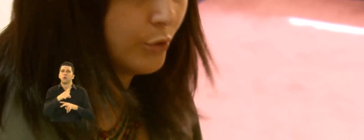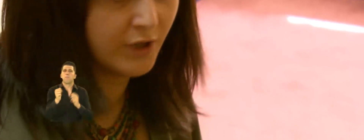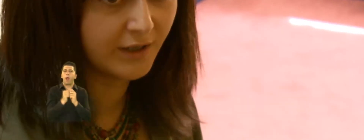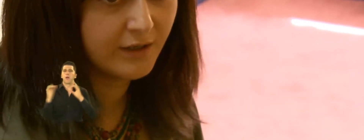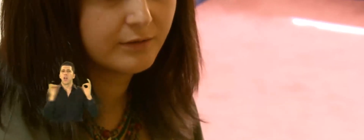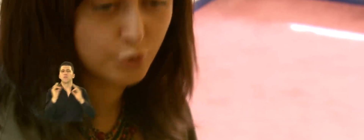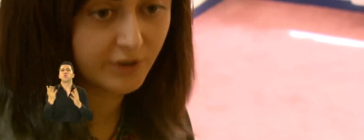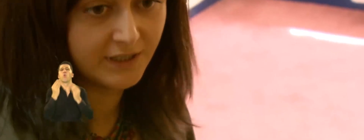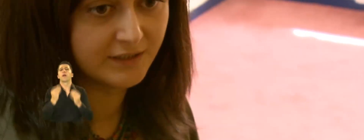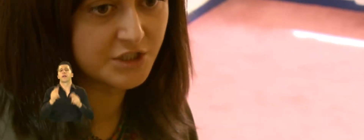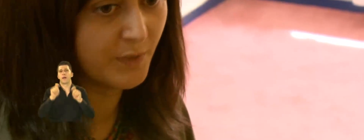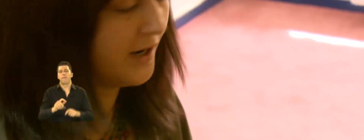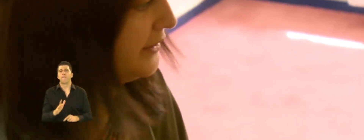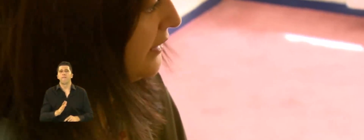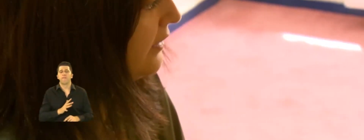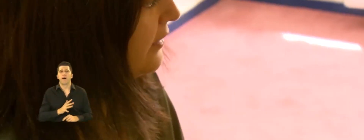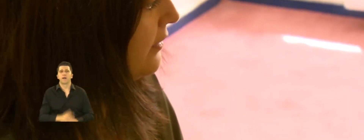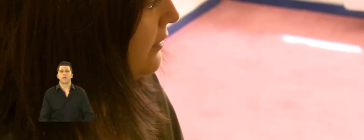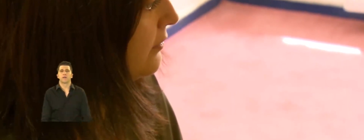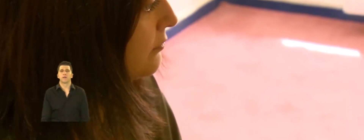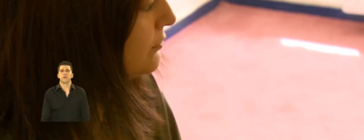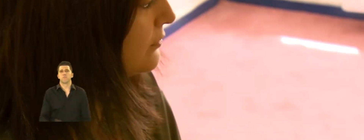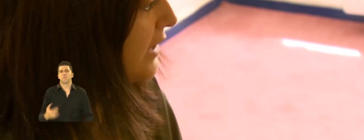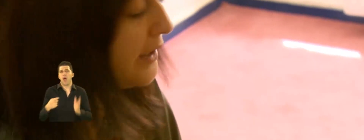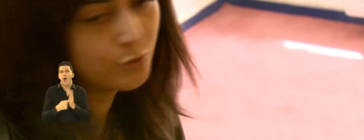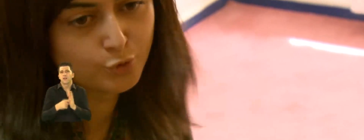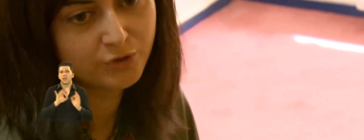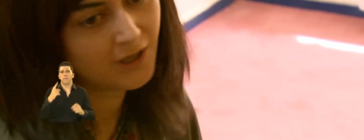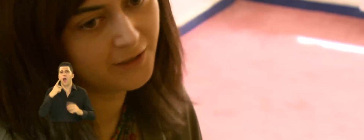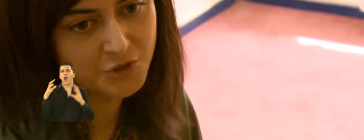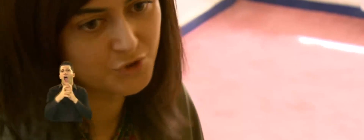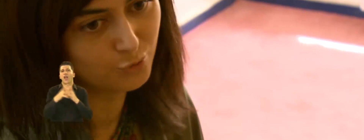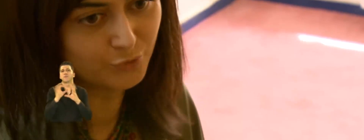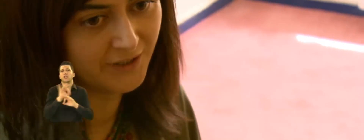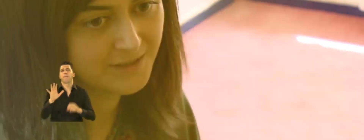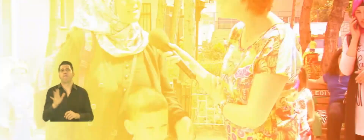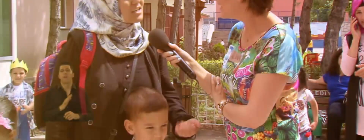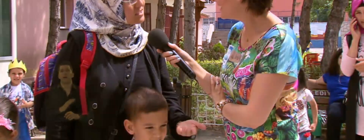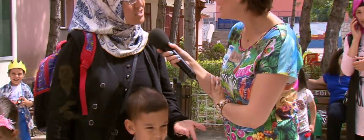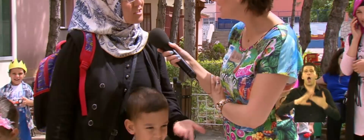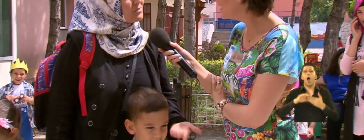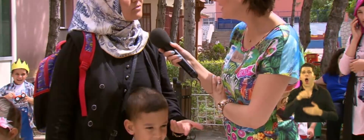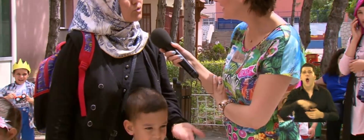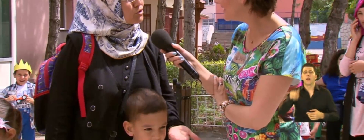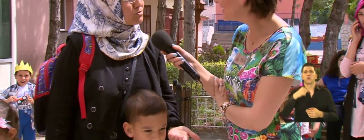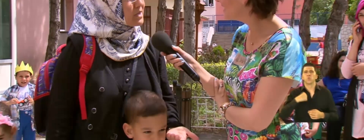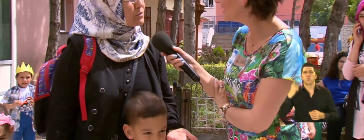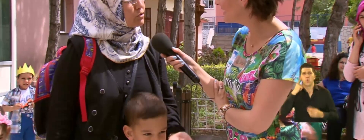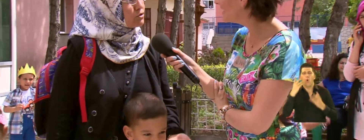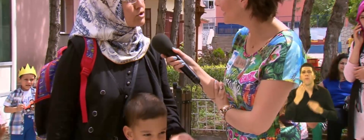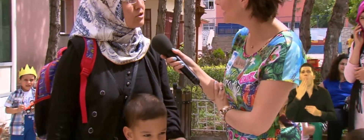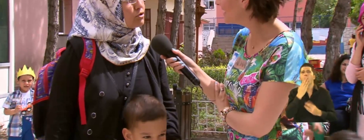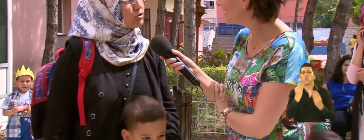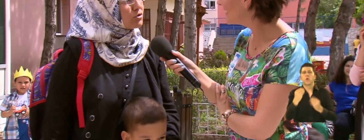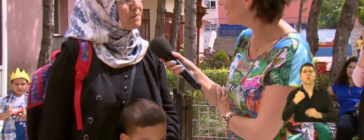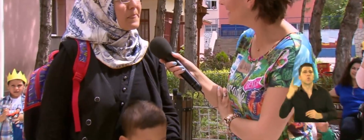Eren onlarla çok iyi iletişim halinde. Yani adı üstünde kaynaşmış durumdalar. Arkadaşlarımdan duymuştum ben bir